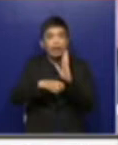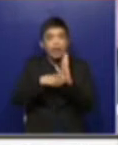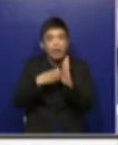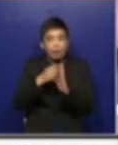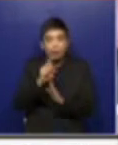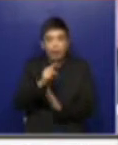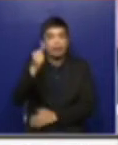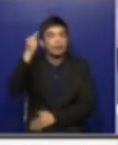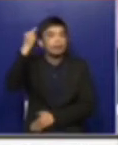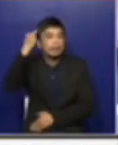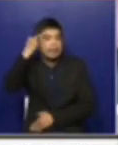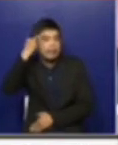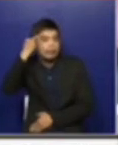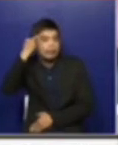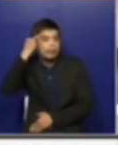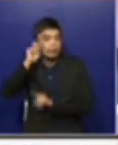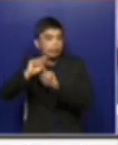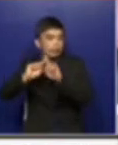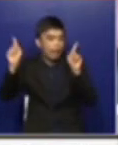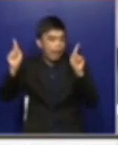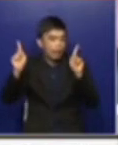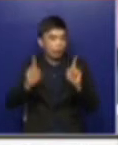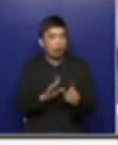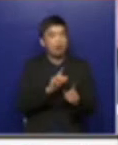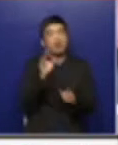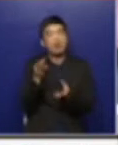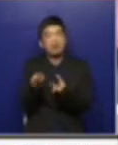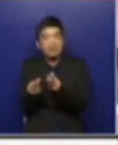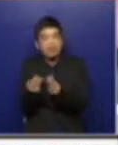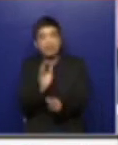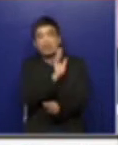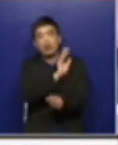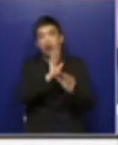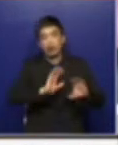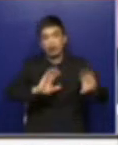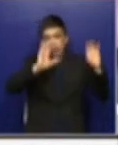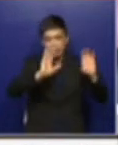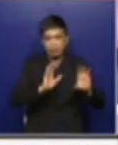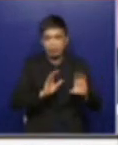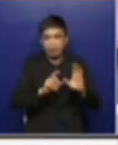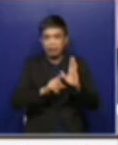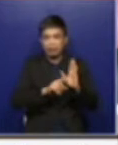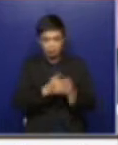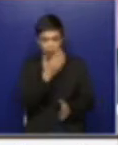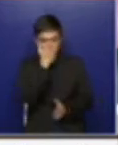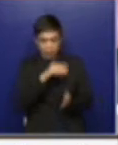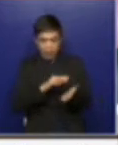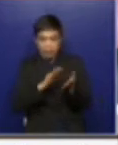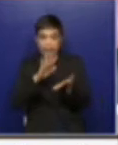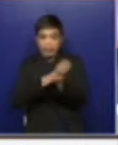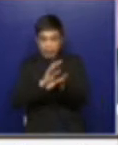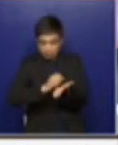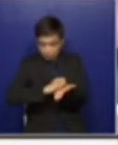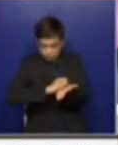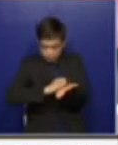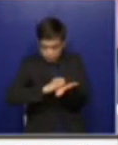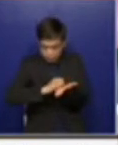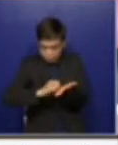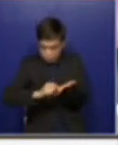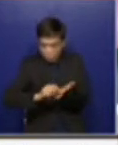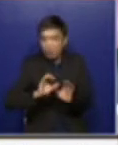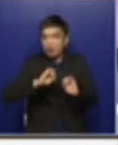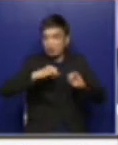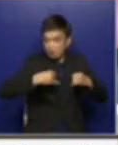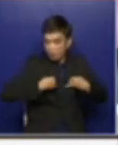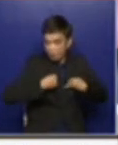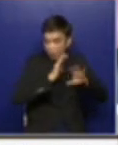ที่ดินเหล่านั้นเป็นที่ดินของรัฐเพราะเจ้าหน้าที่ของรัฐไปเขียนในกระดาษว่ามันเป็นที่ดินของรัฐมาก่อน